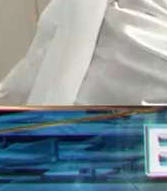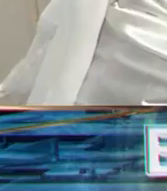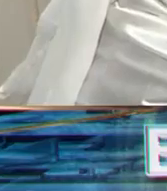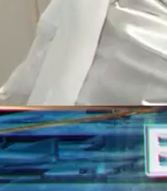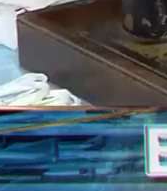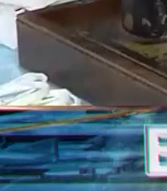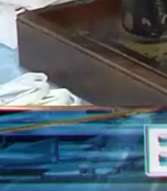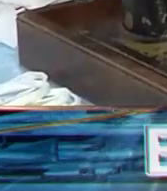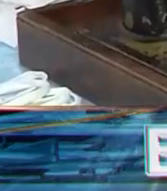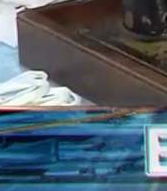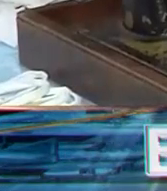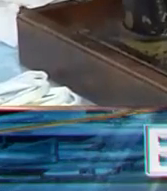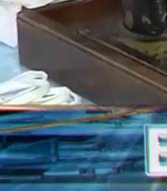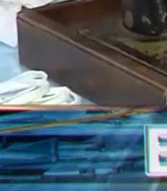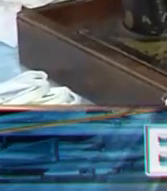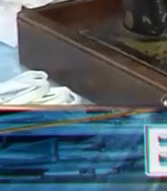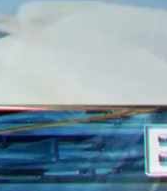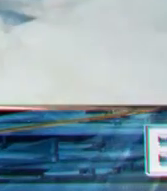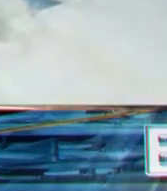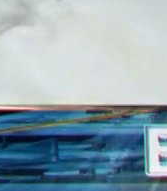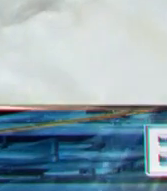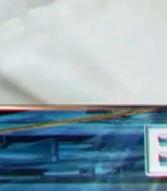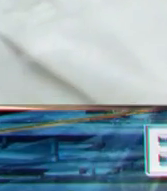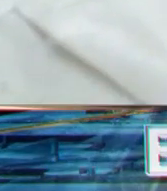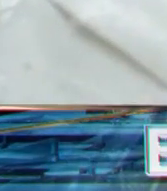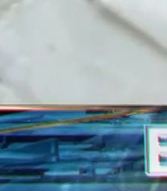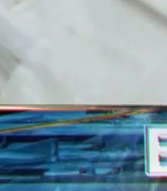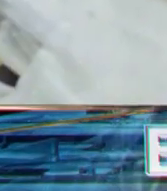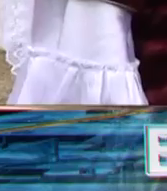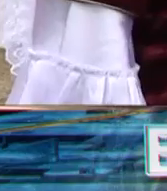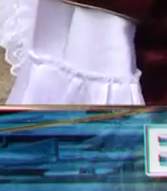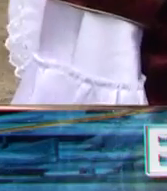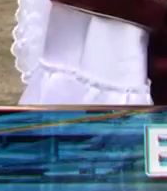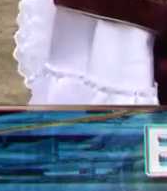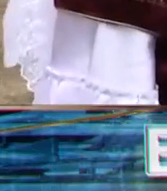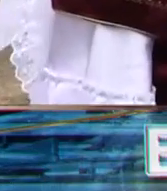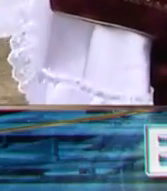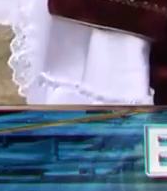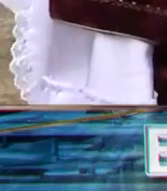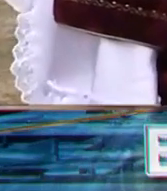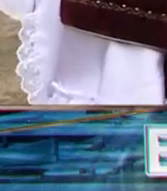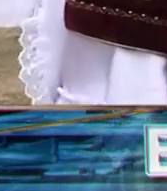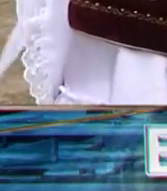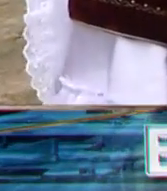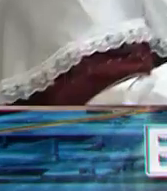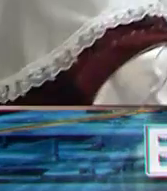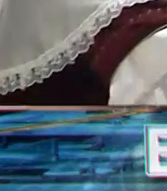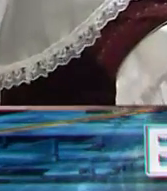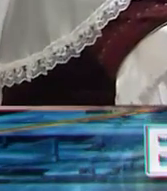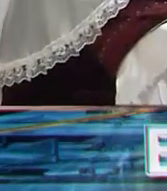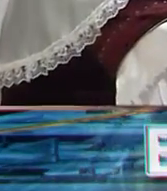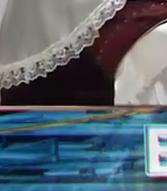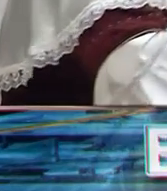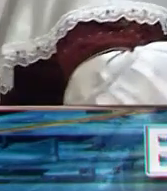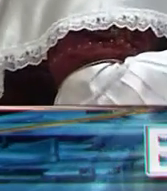Ақ батамен ақ маска тігіп жатыр. Мұсабек округіндегі 5 әже ауылдастарына тегін бетперде таратып жатыр. Елу